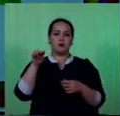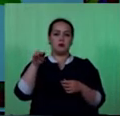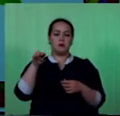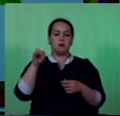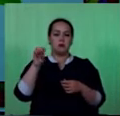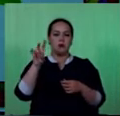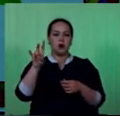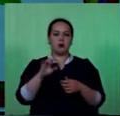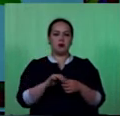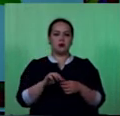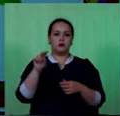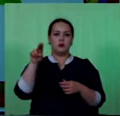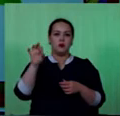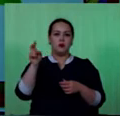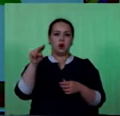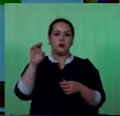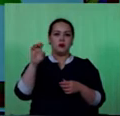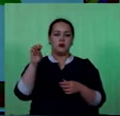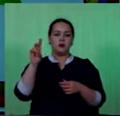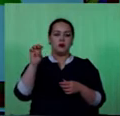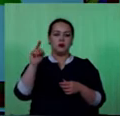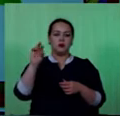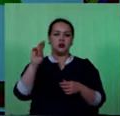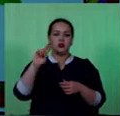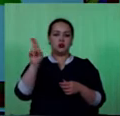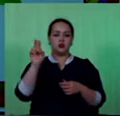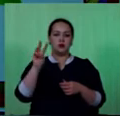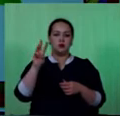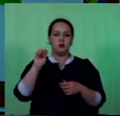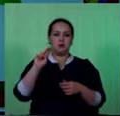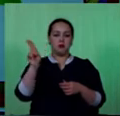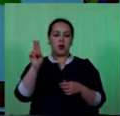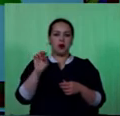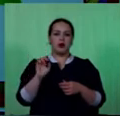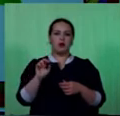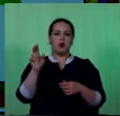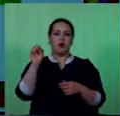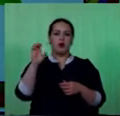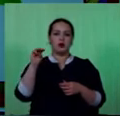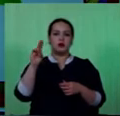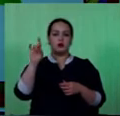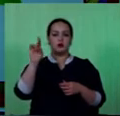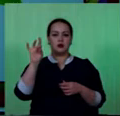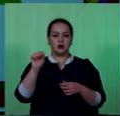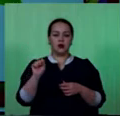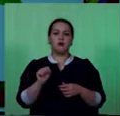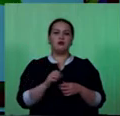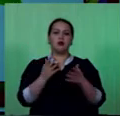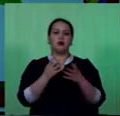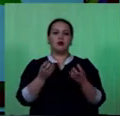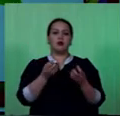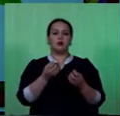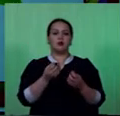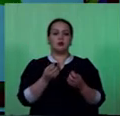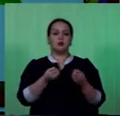подснежник маг д astra еще раз какие цветы первыми